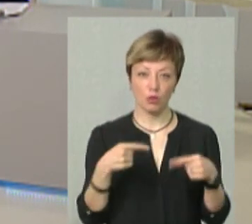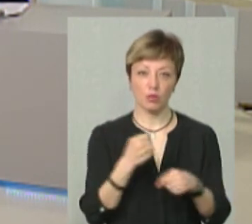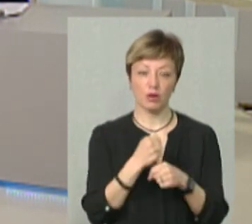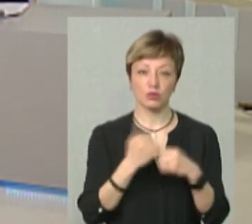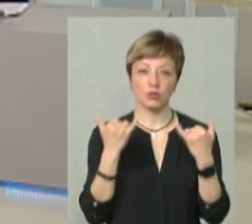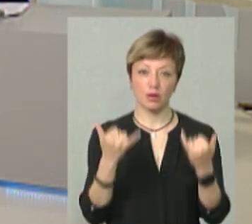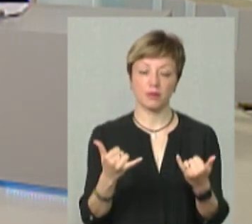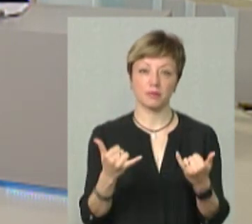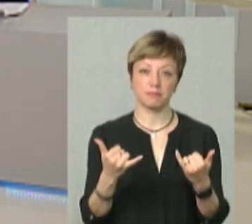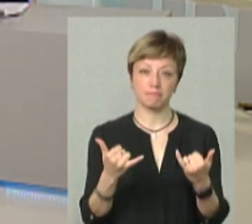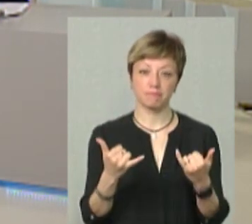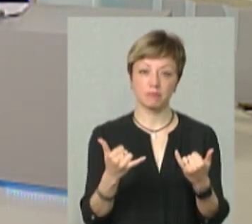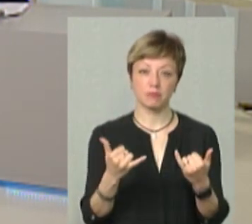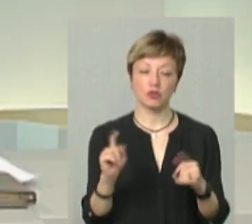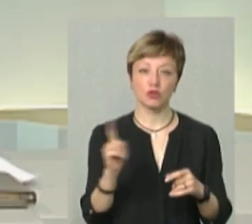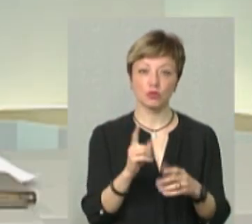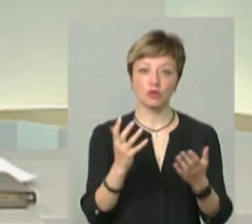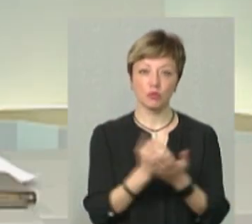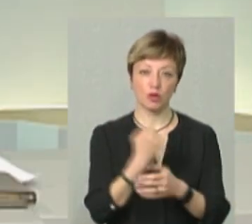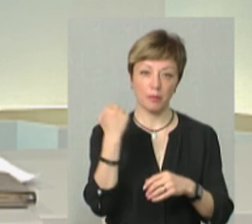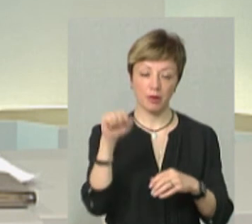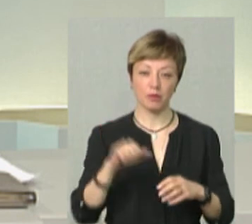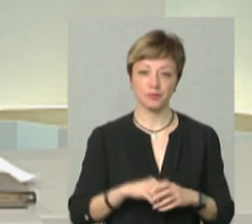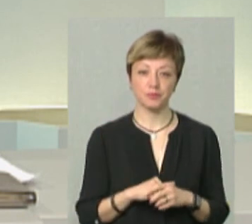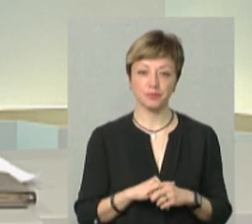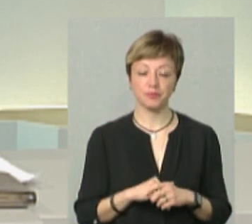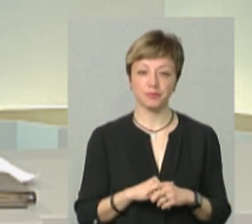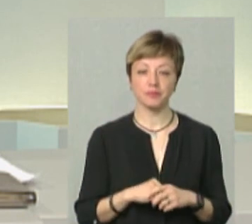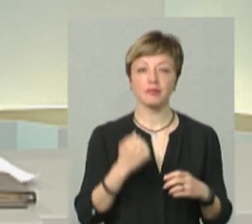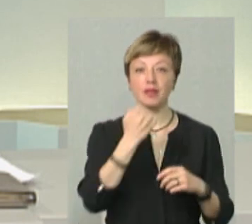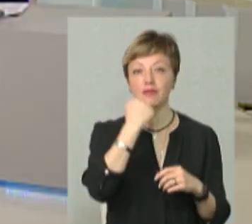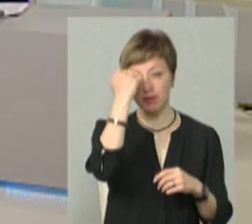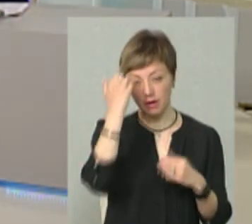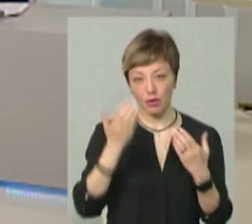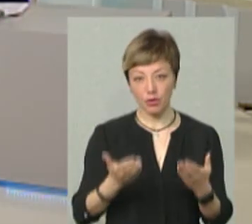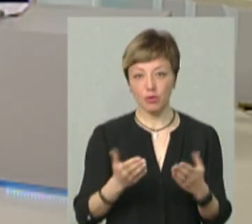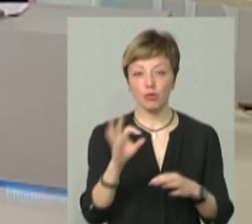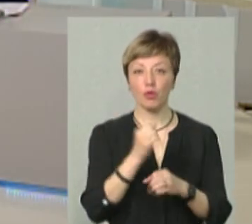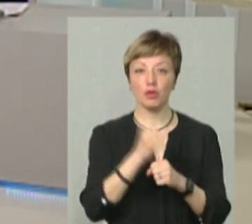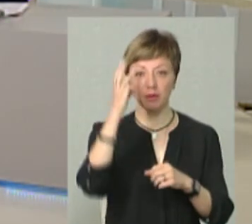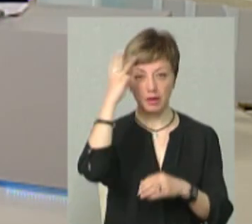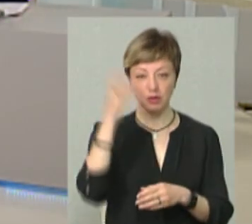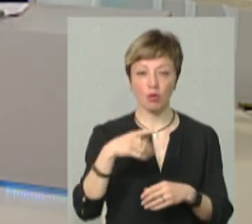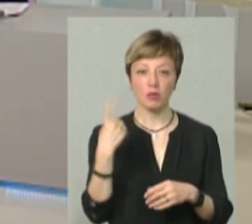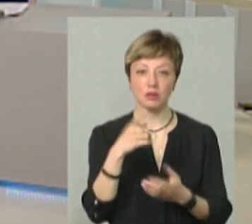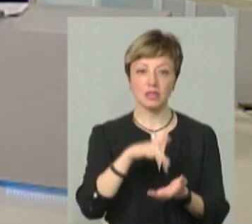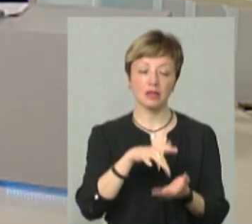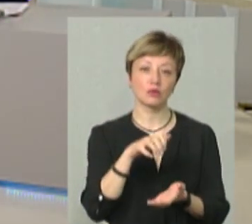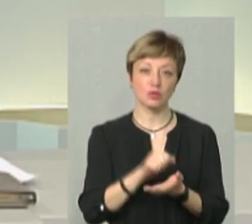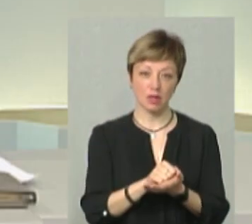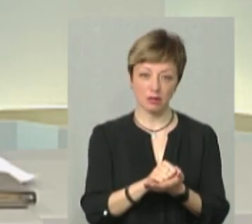працюють на те, щоб ми здобули перемогу. Я вам дякую. Про роботу Хмельницького обласного